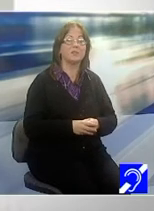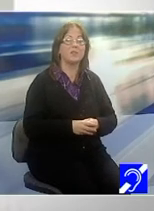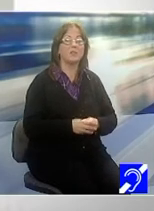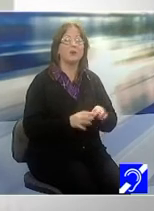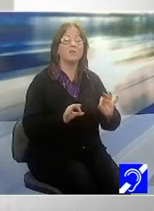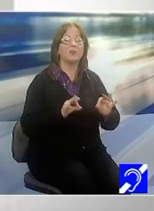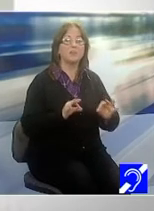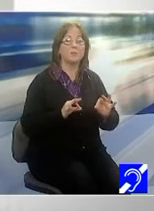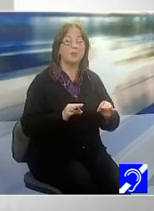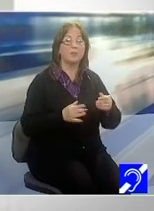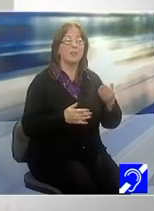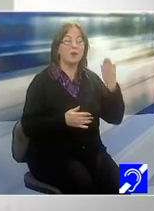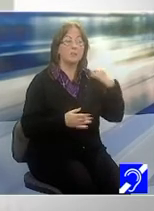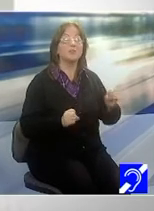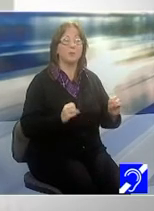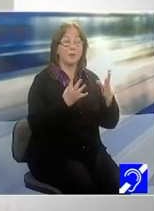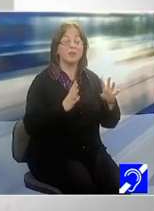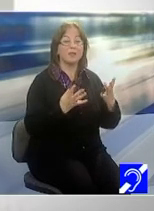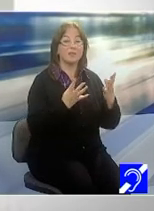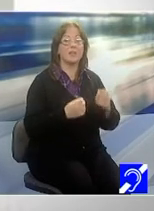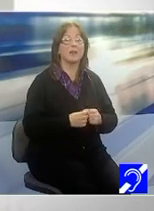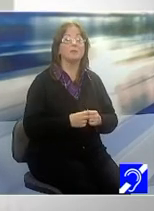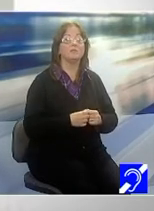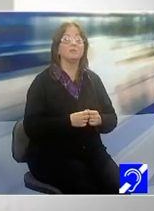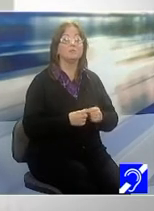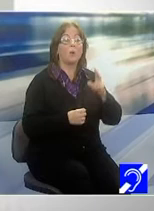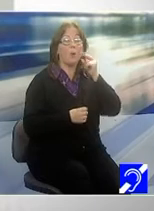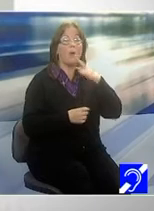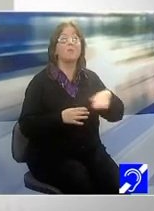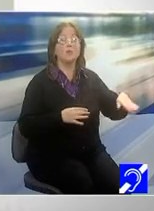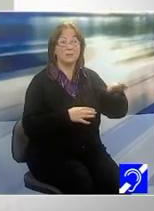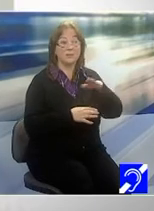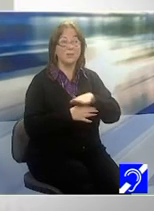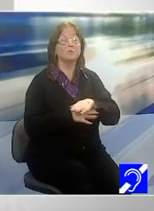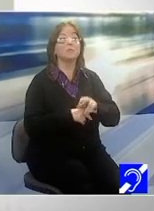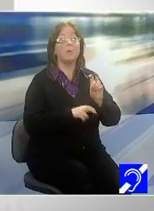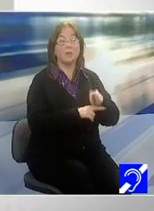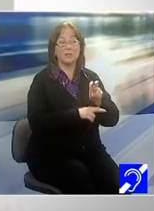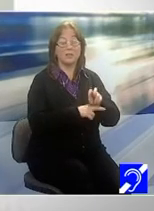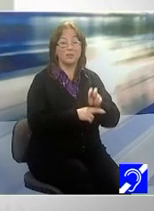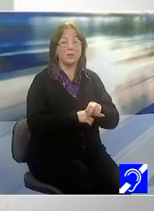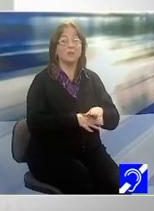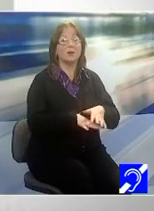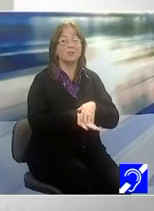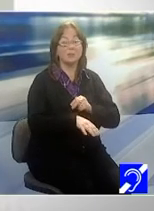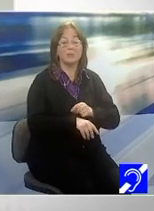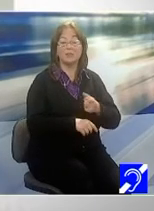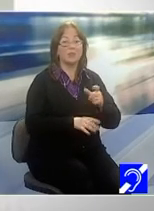foarte bine că aceste proteste au existat. Deci e o formă de participare publică necesară într-o democrație atunci când simțim că nu mai avem